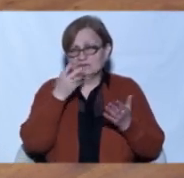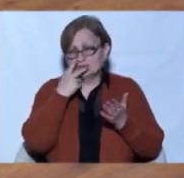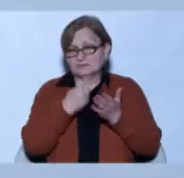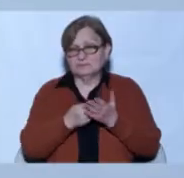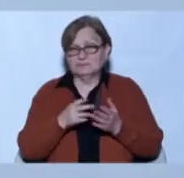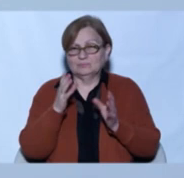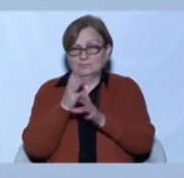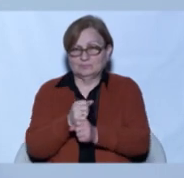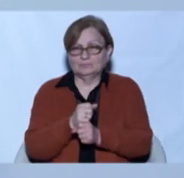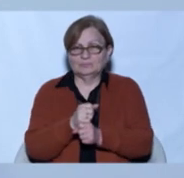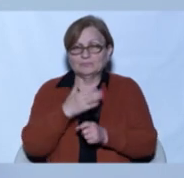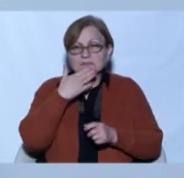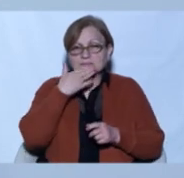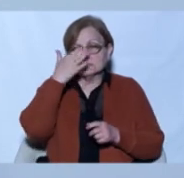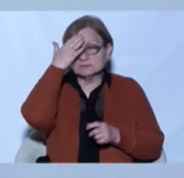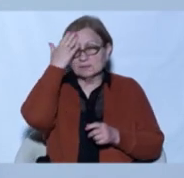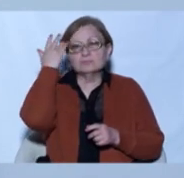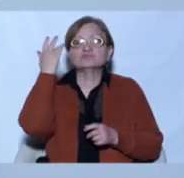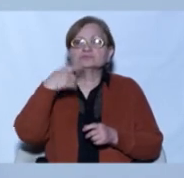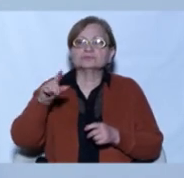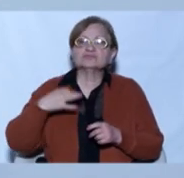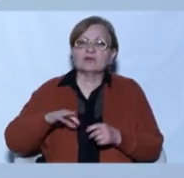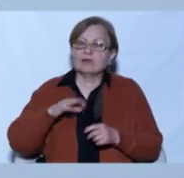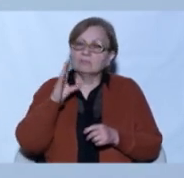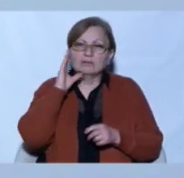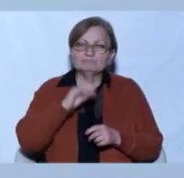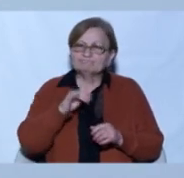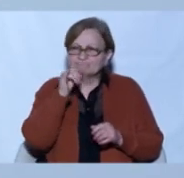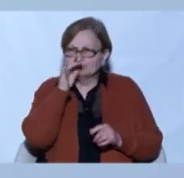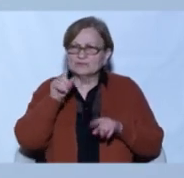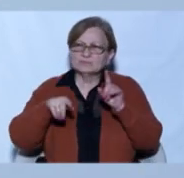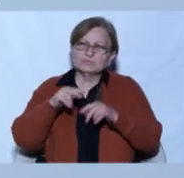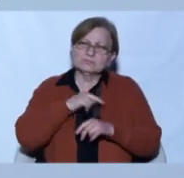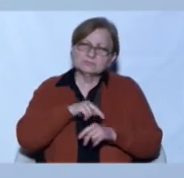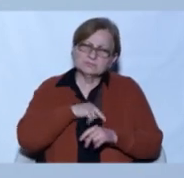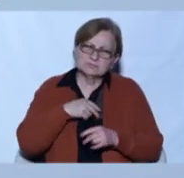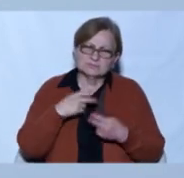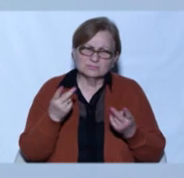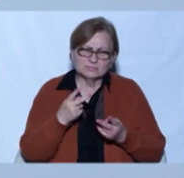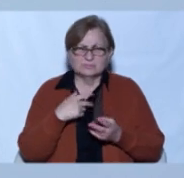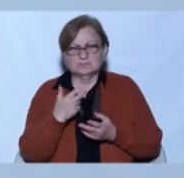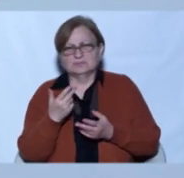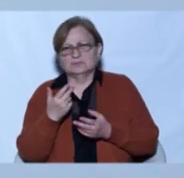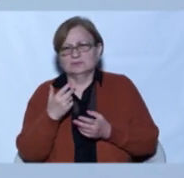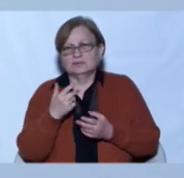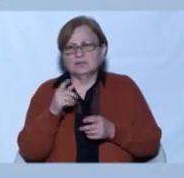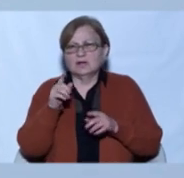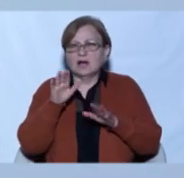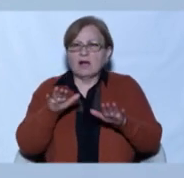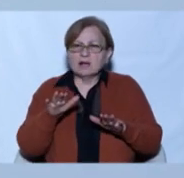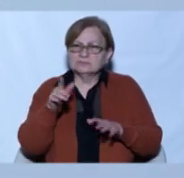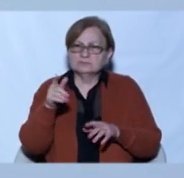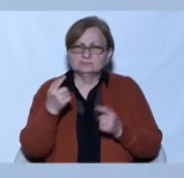წავიკითხავ. ზაფხულში ვერ მოიცალეს შვილებმა. ზოგი სამსახურს იმისესებდა. ისეთ ადგილებზე